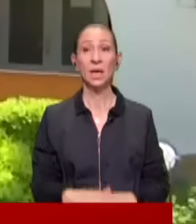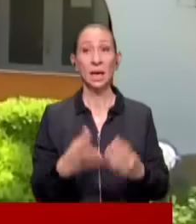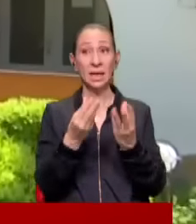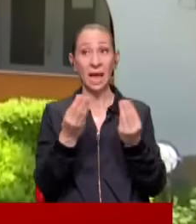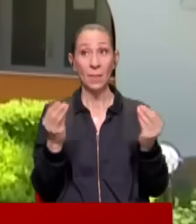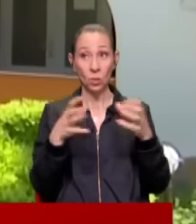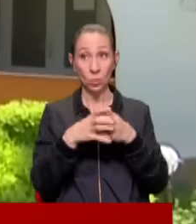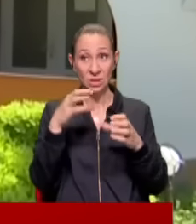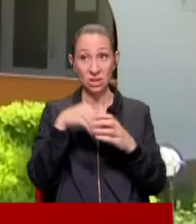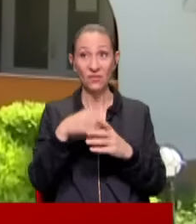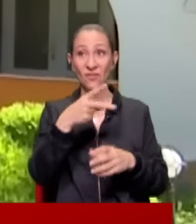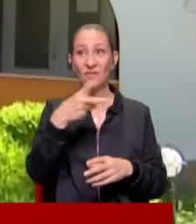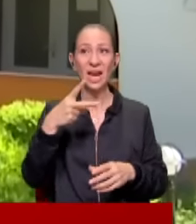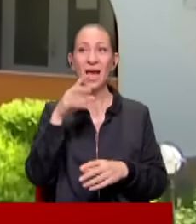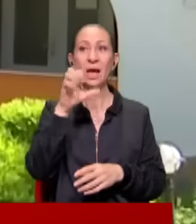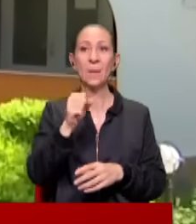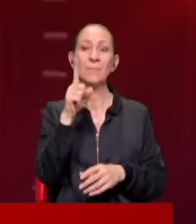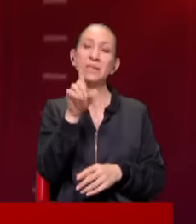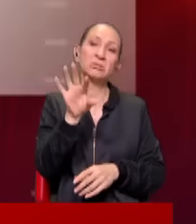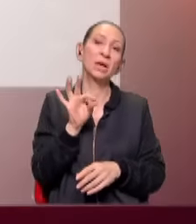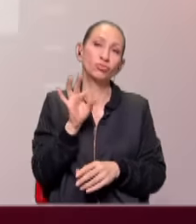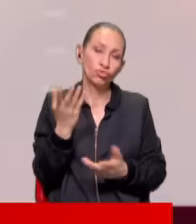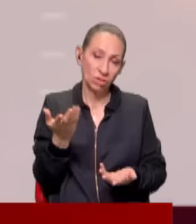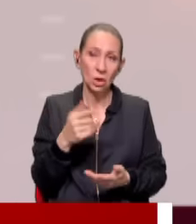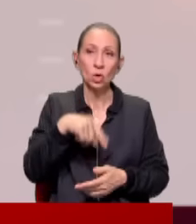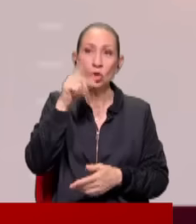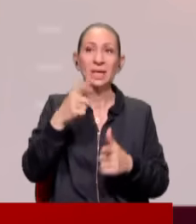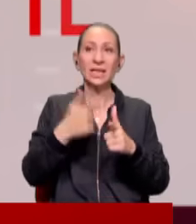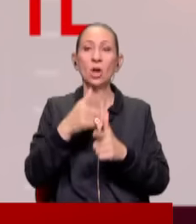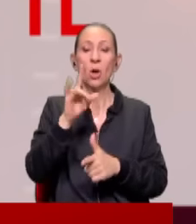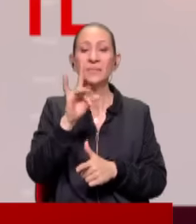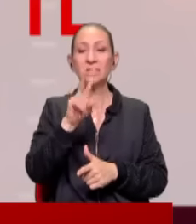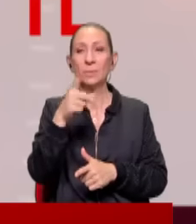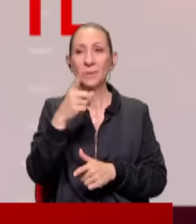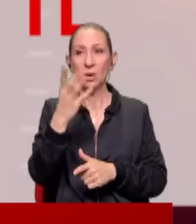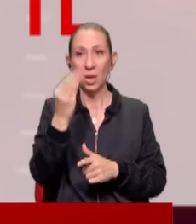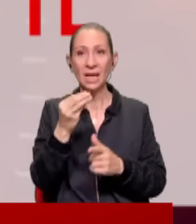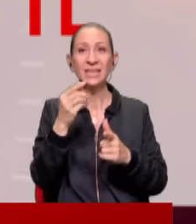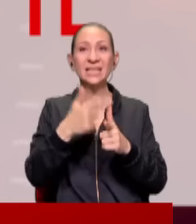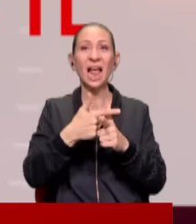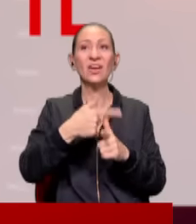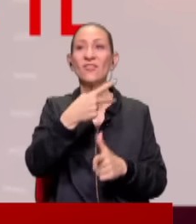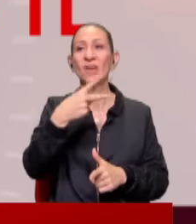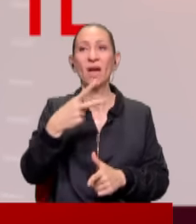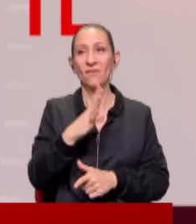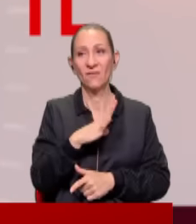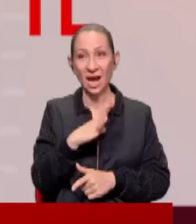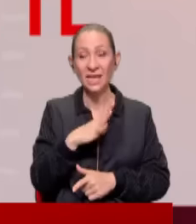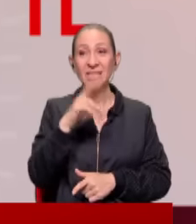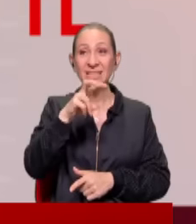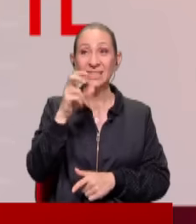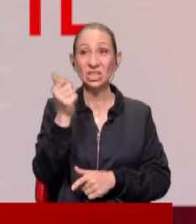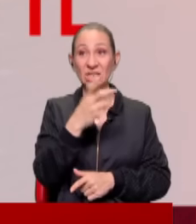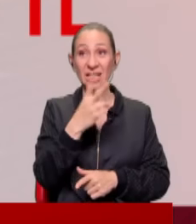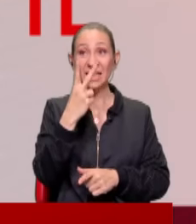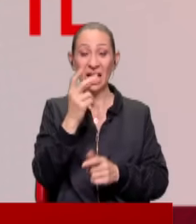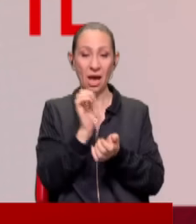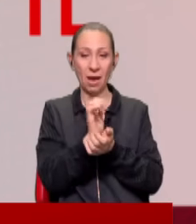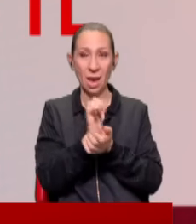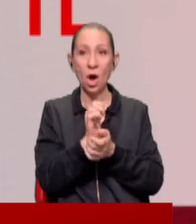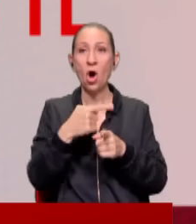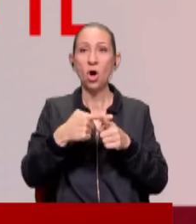Kalabalık gruplar için villa kiralamak da bir seçenek. Günlük kirası 15-20 bin lira olan kiralık villalar mevcut. 8 kişilik iki